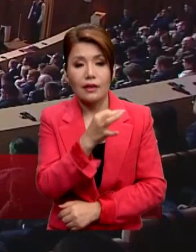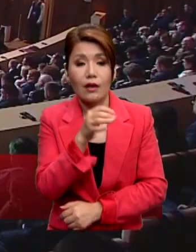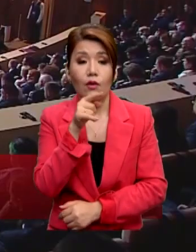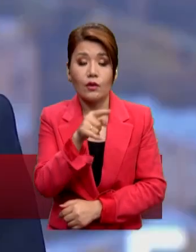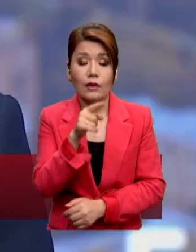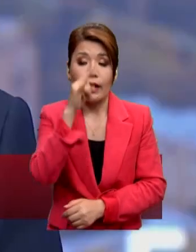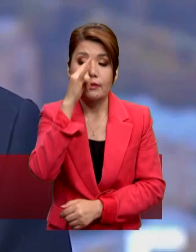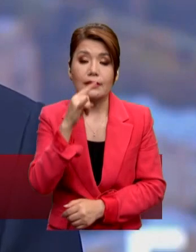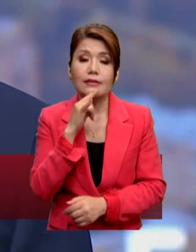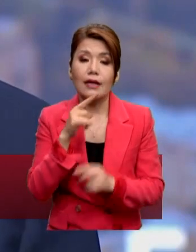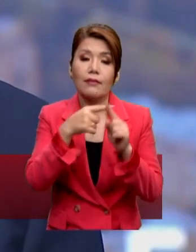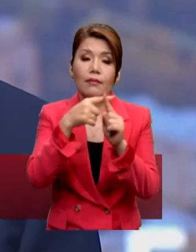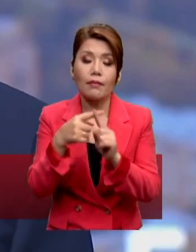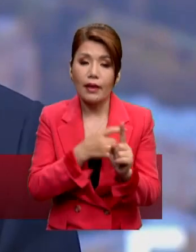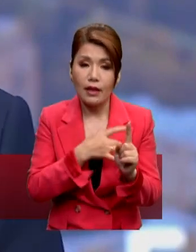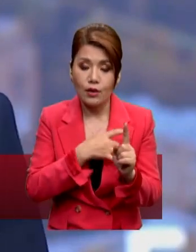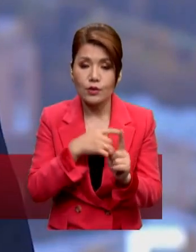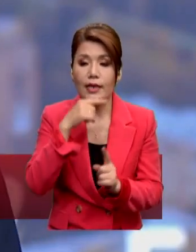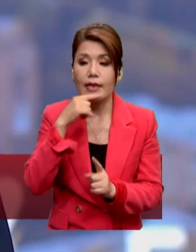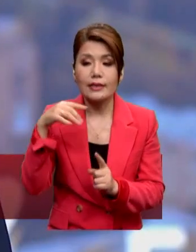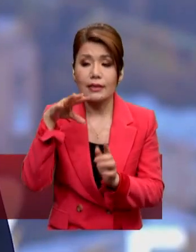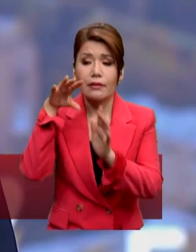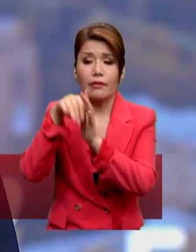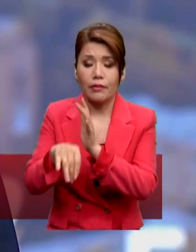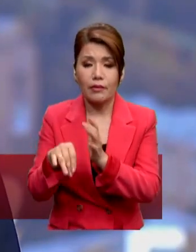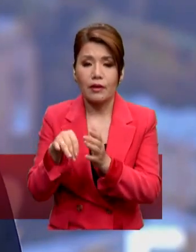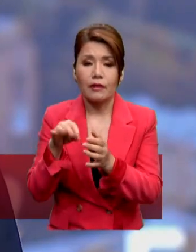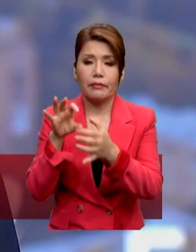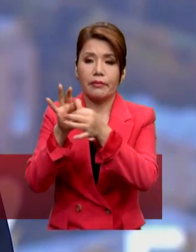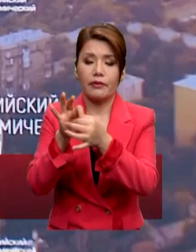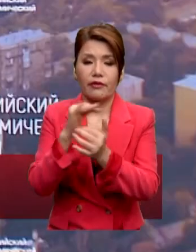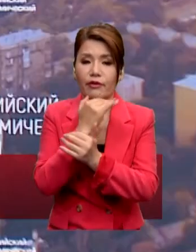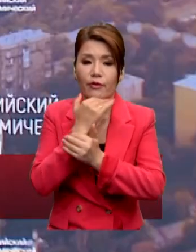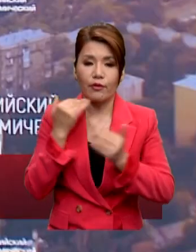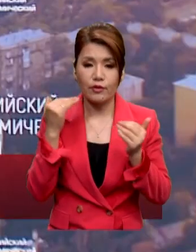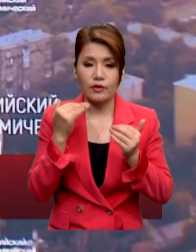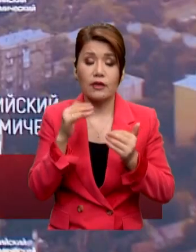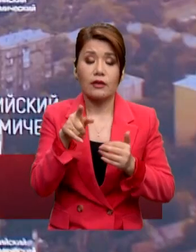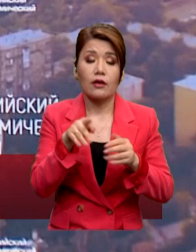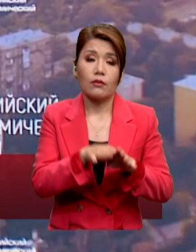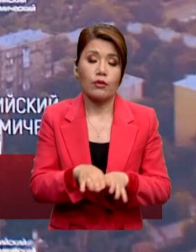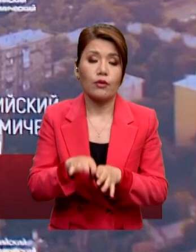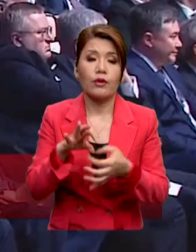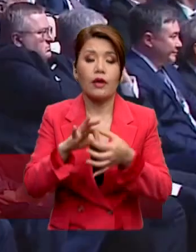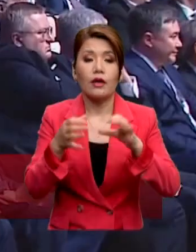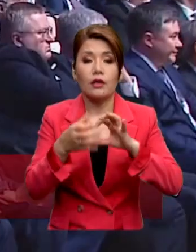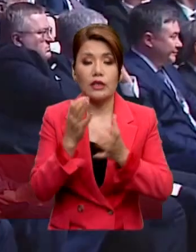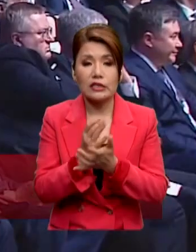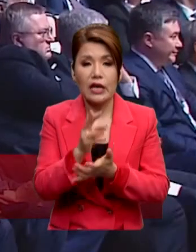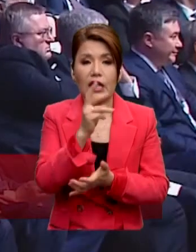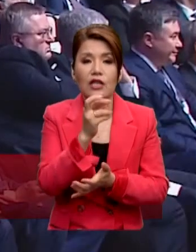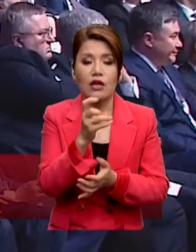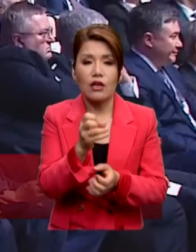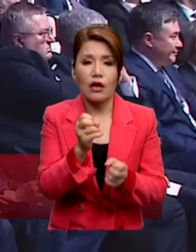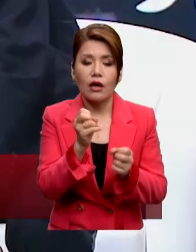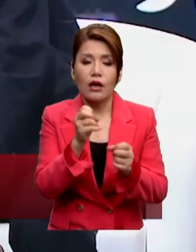Сөзінше, Қазақстанның Беларусь пен Ресейге қосылғысы жоқ. Онсызда Еуразиялық экономикалық одақ бар. Ал ядырлық қару бізге керек